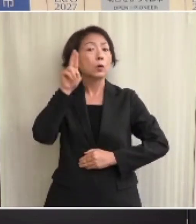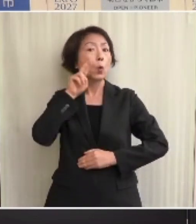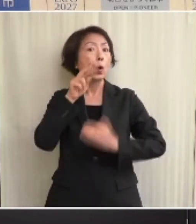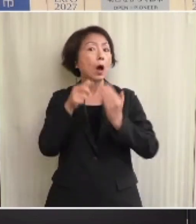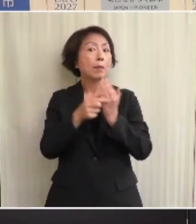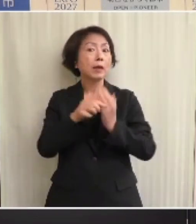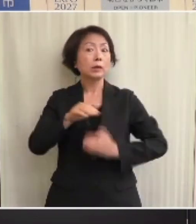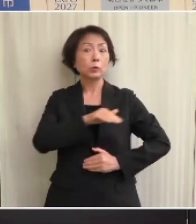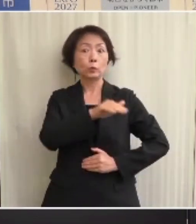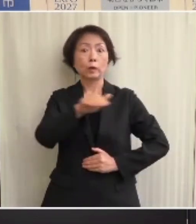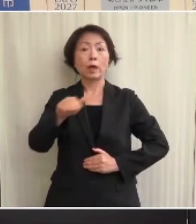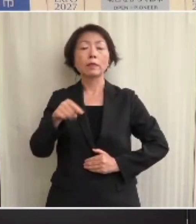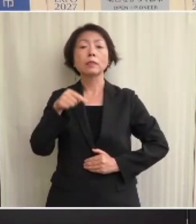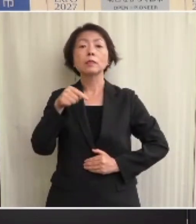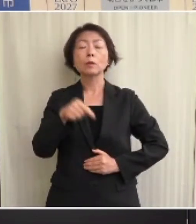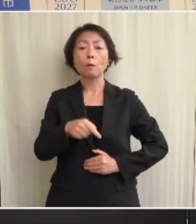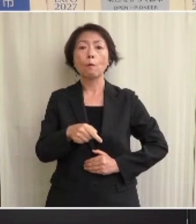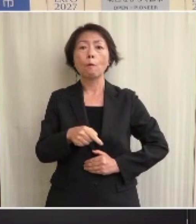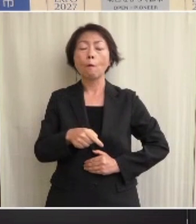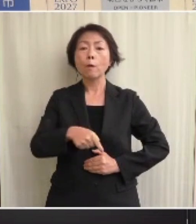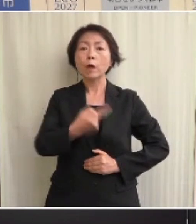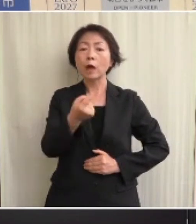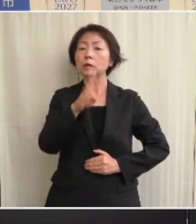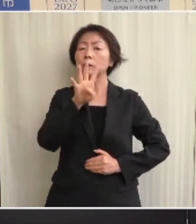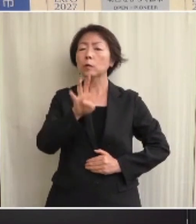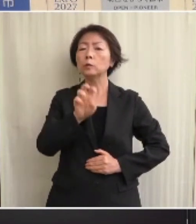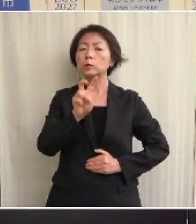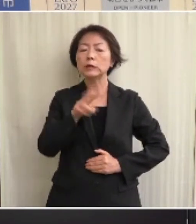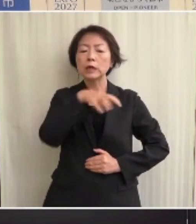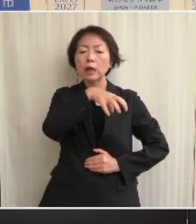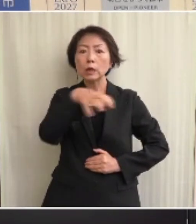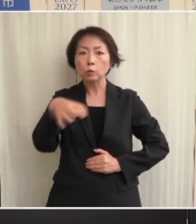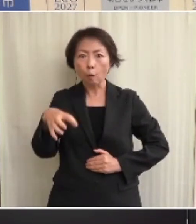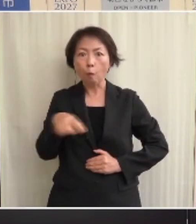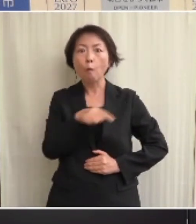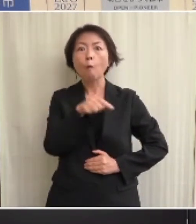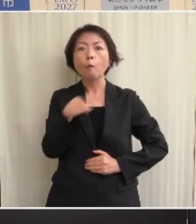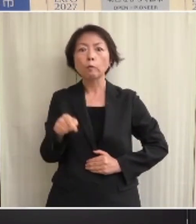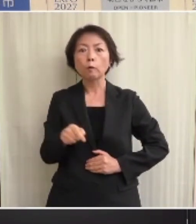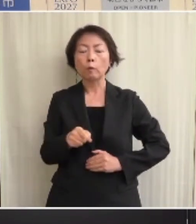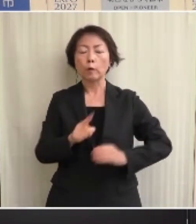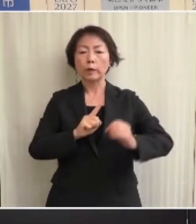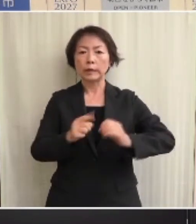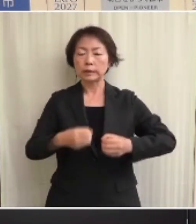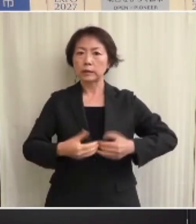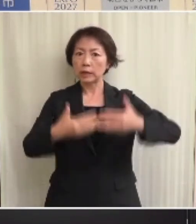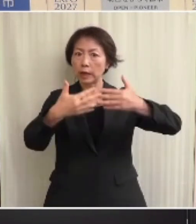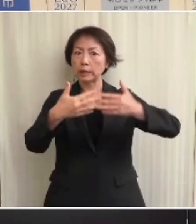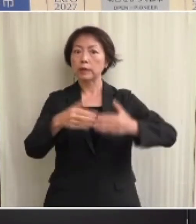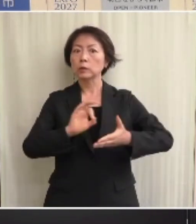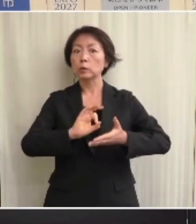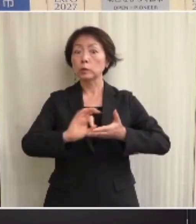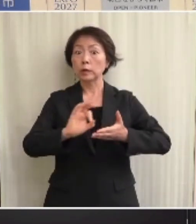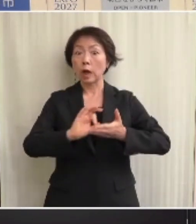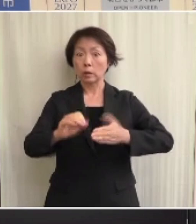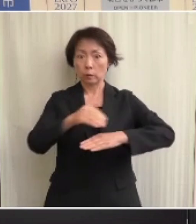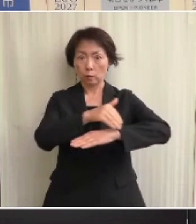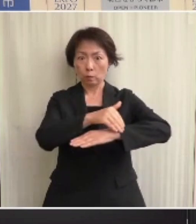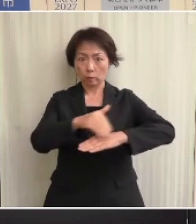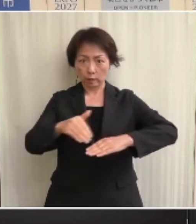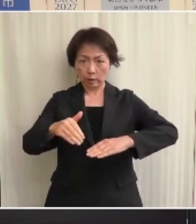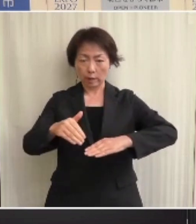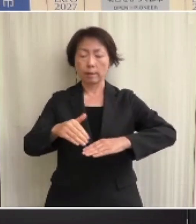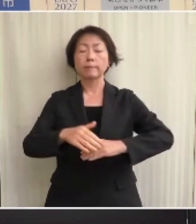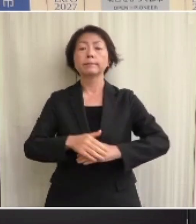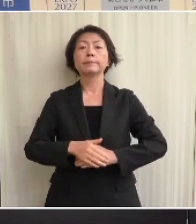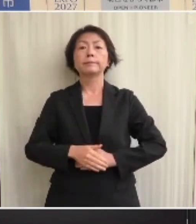浜駅周辺の142箇所のデジタルサイネージを活用いたします。計142